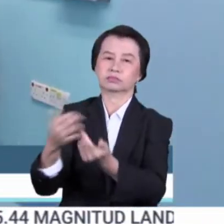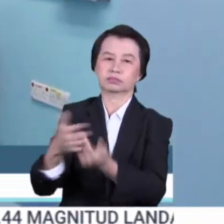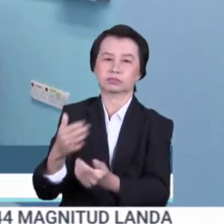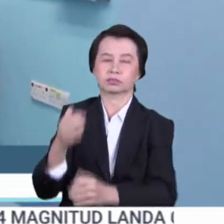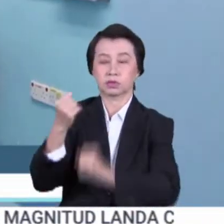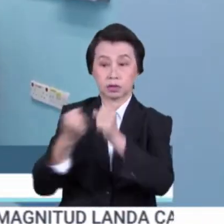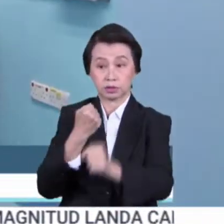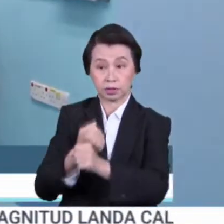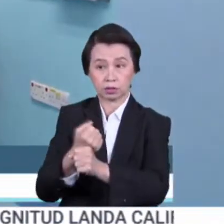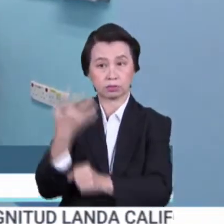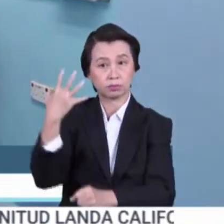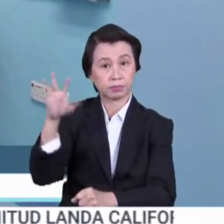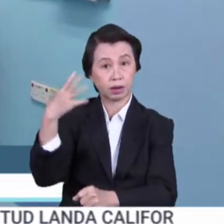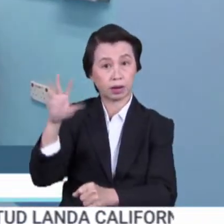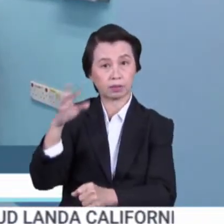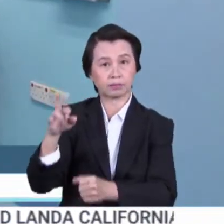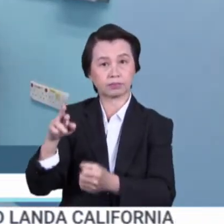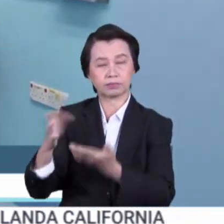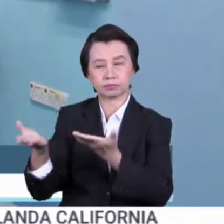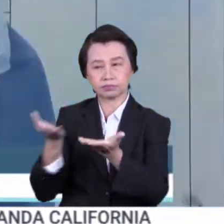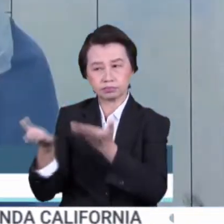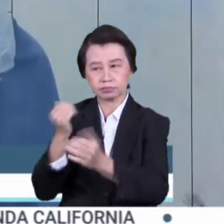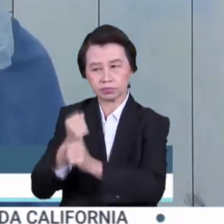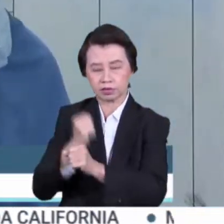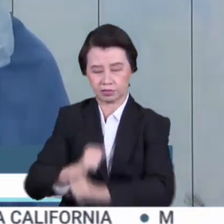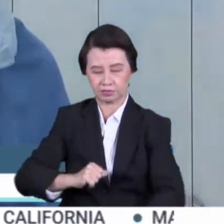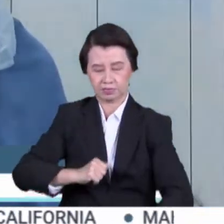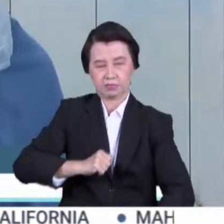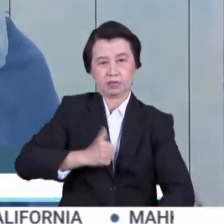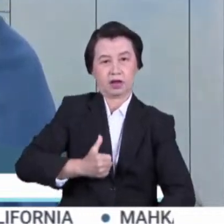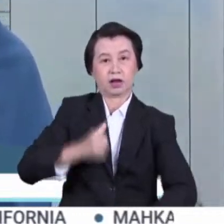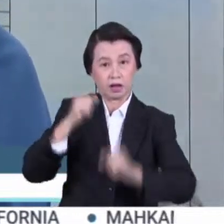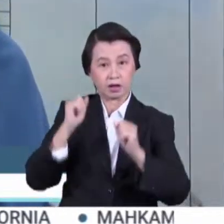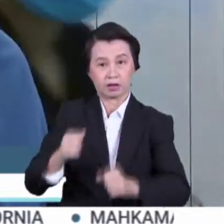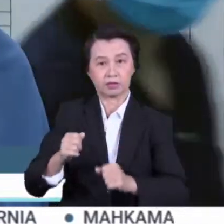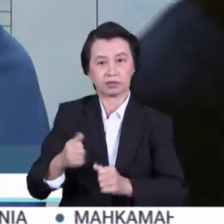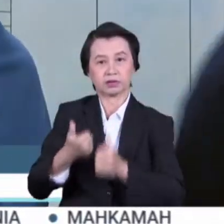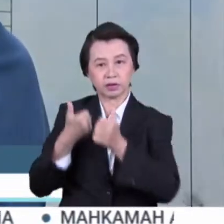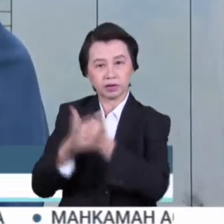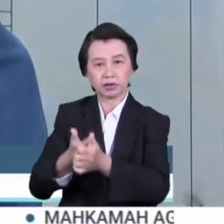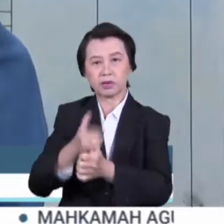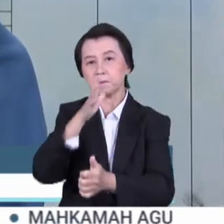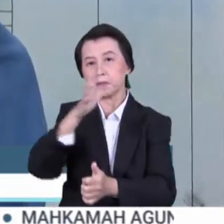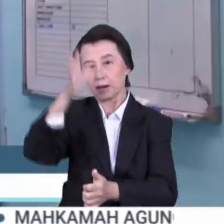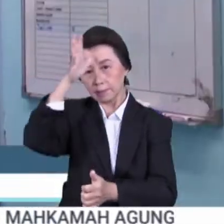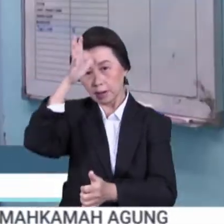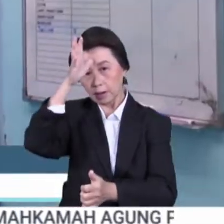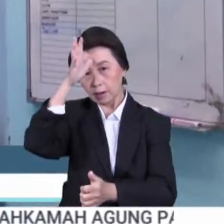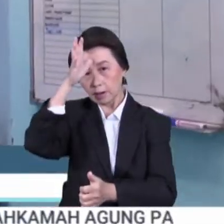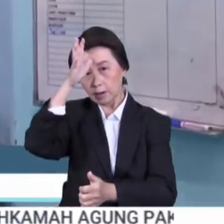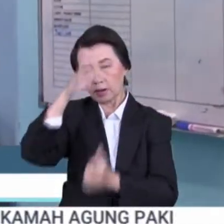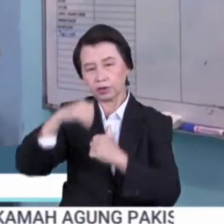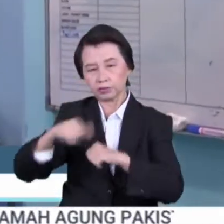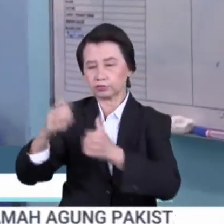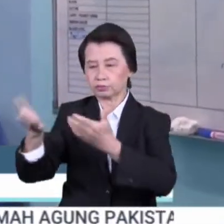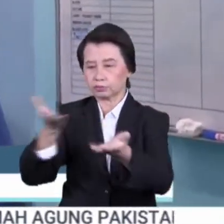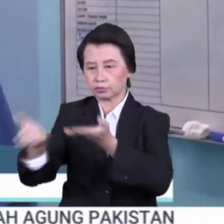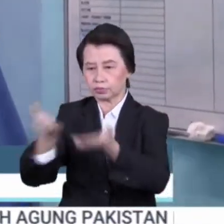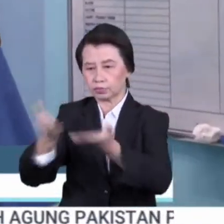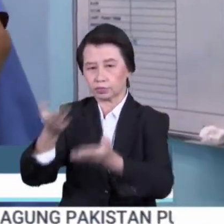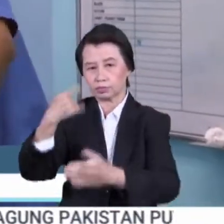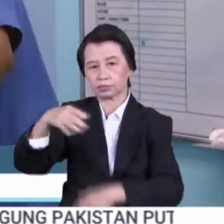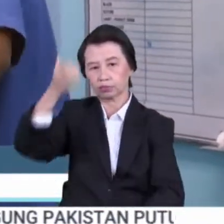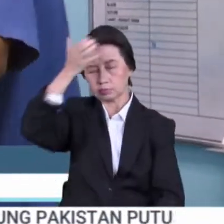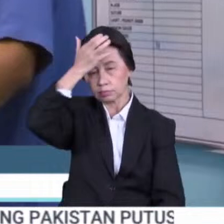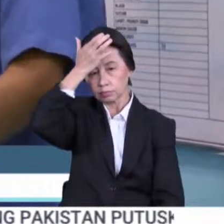Memasuki tahun ke-14 perkhidmatan, beliau berbangga kerana dapat memenuhi hasrat bapanya yang inginkan dia terus berbakti sebagai